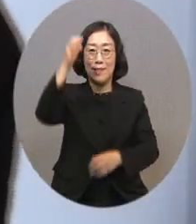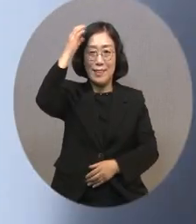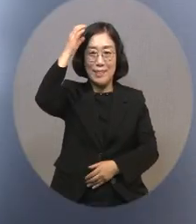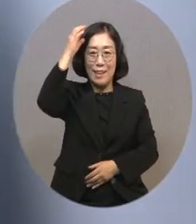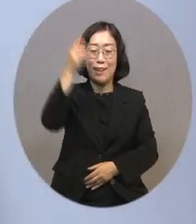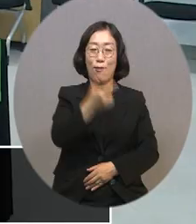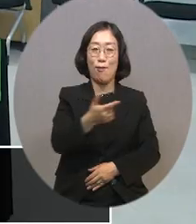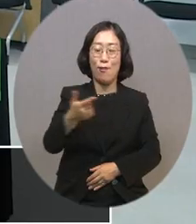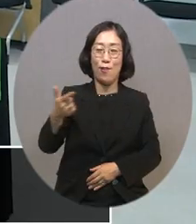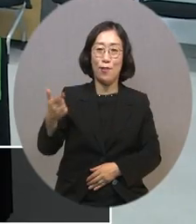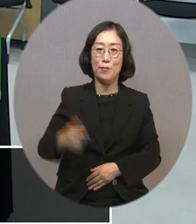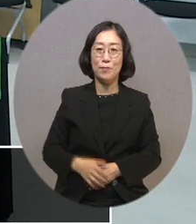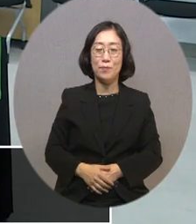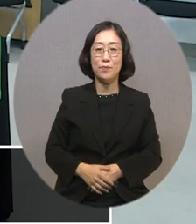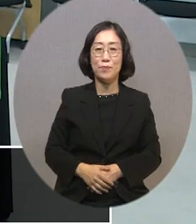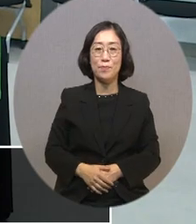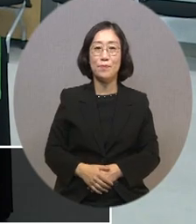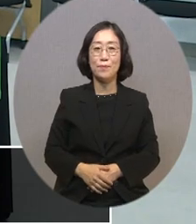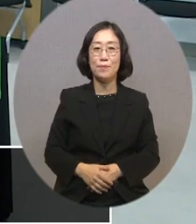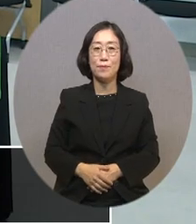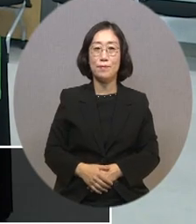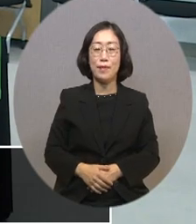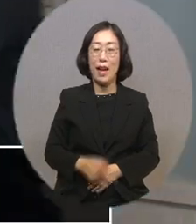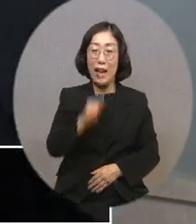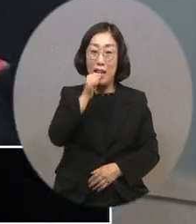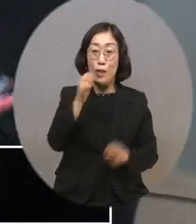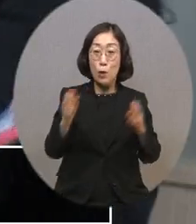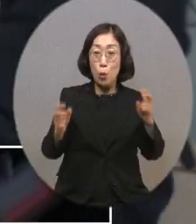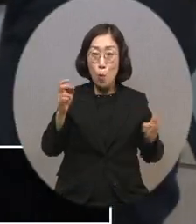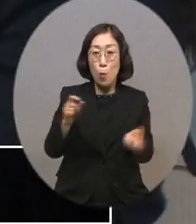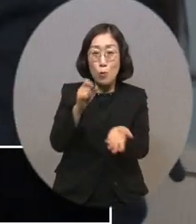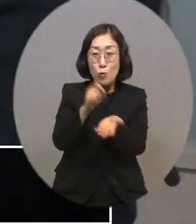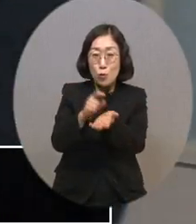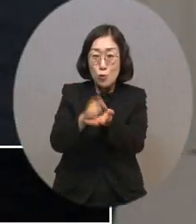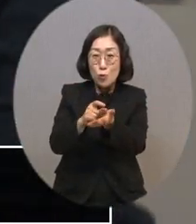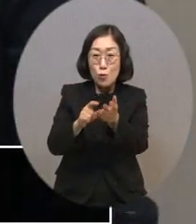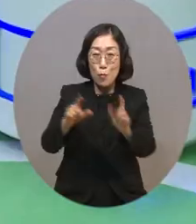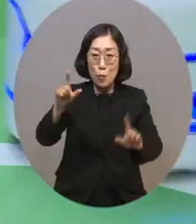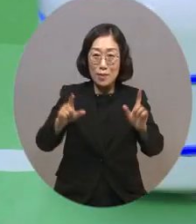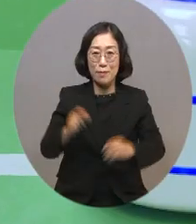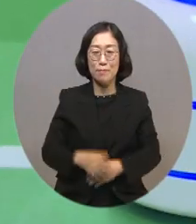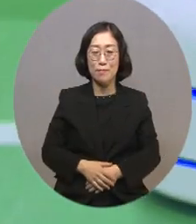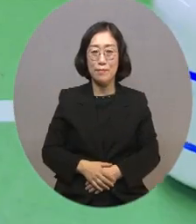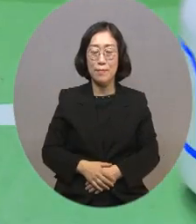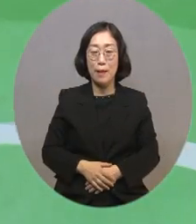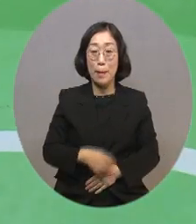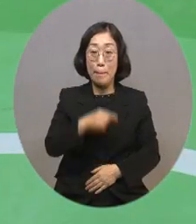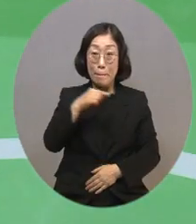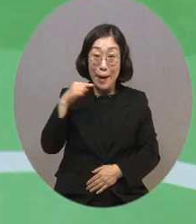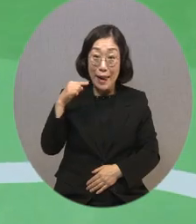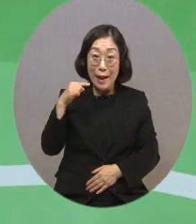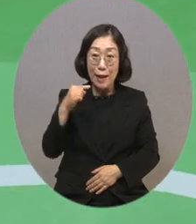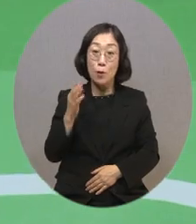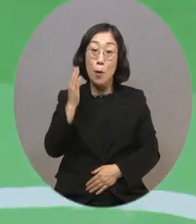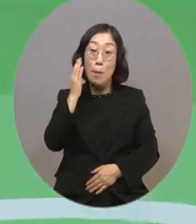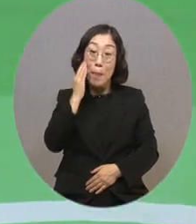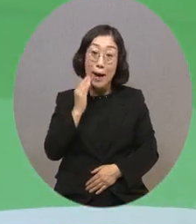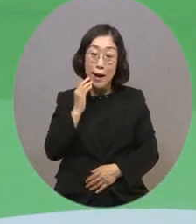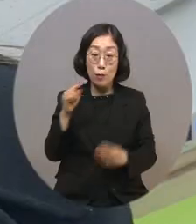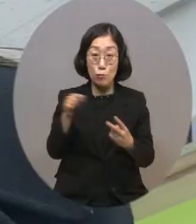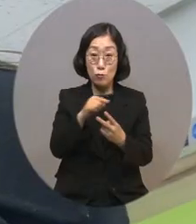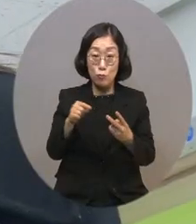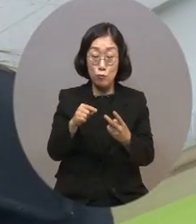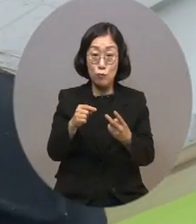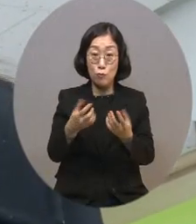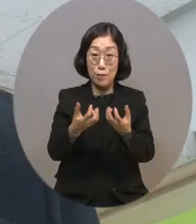기대되는데요. 네, 이쪽에서는 지금 로봇 축구를 진행을 하고 있습니다. 한번 보시겠어요? 빨간 팀과 파란 팀으로 나뉘어